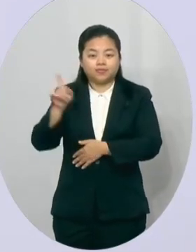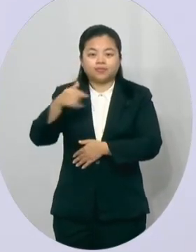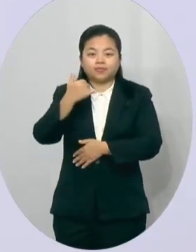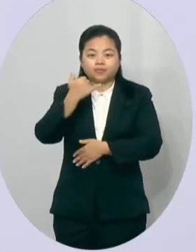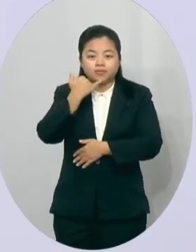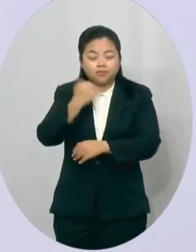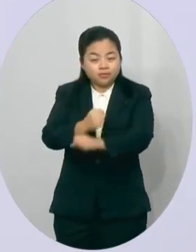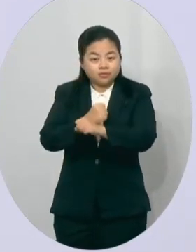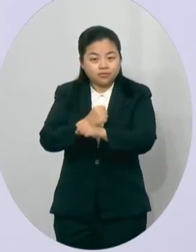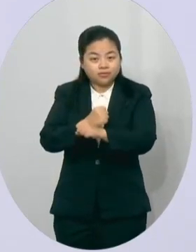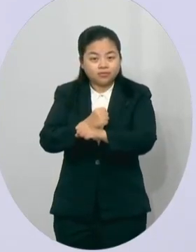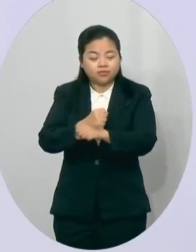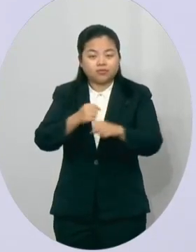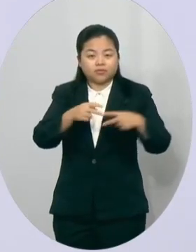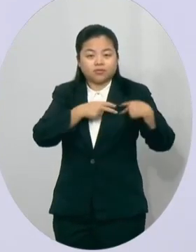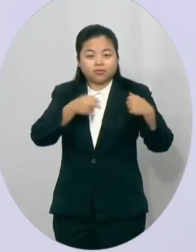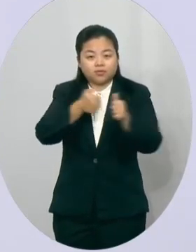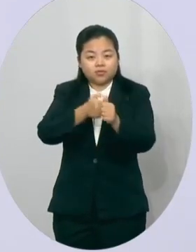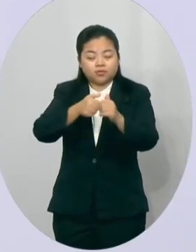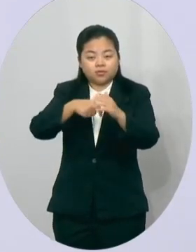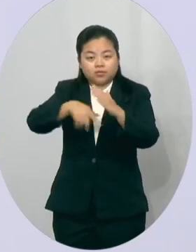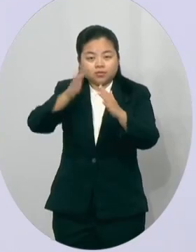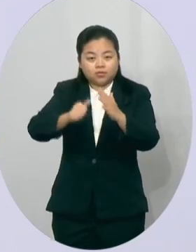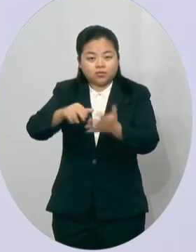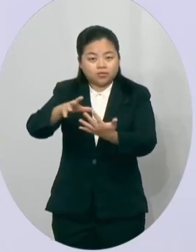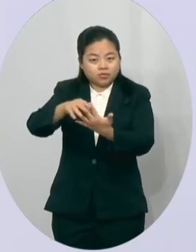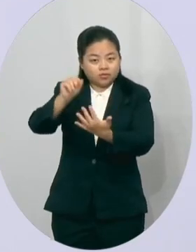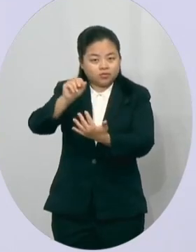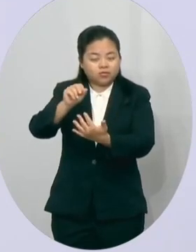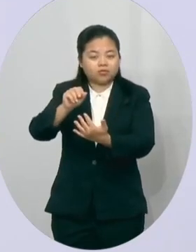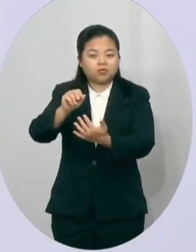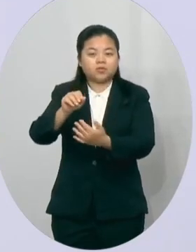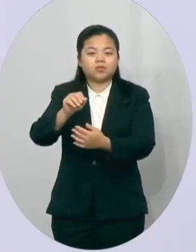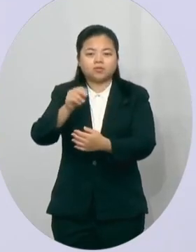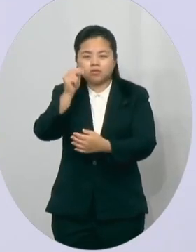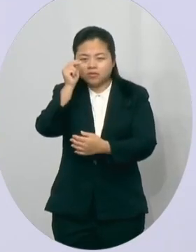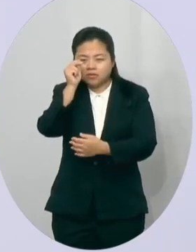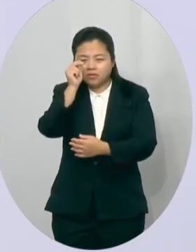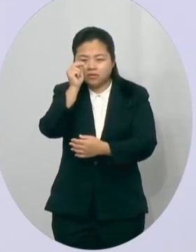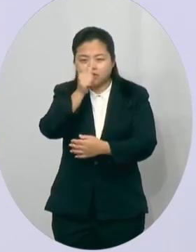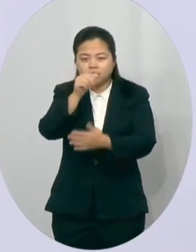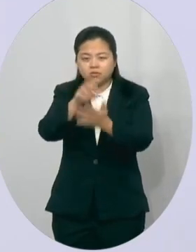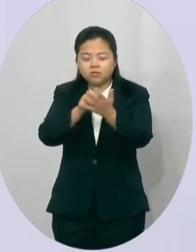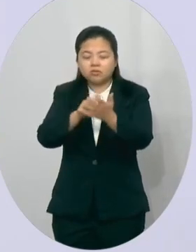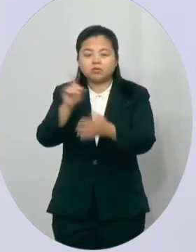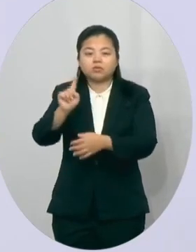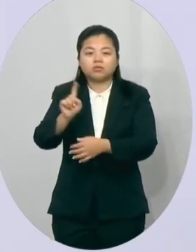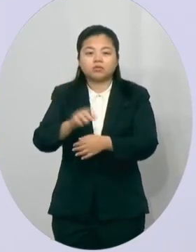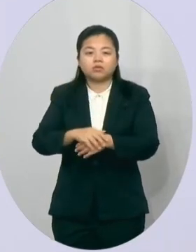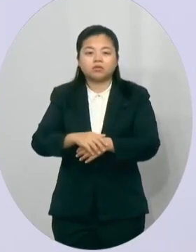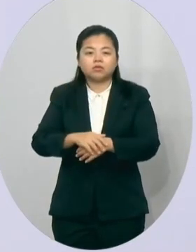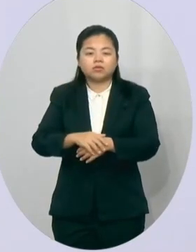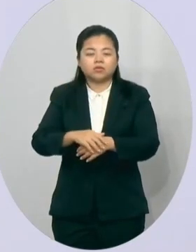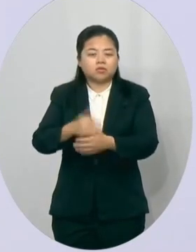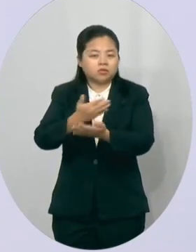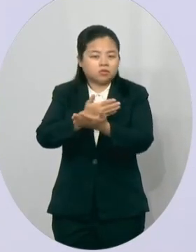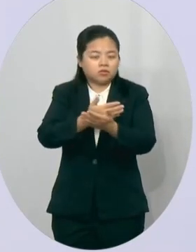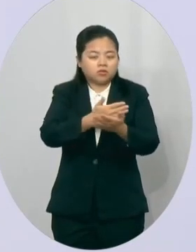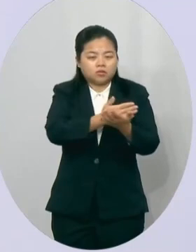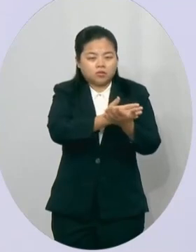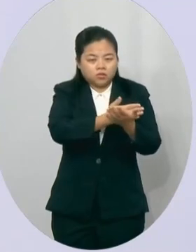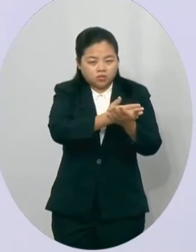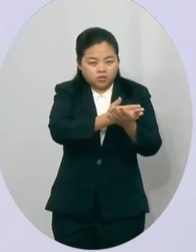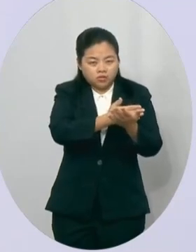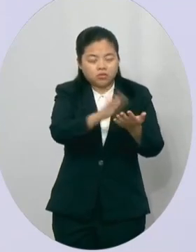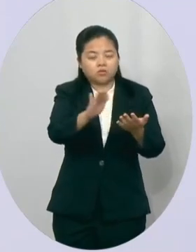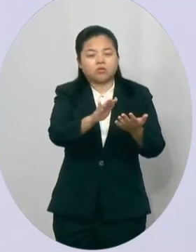够。注意哦，蔡副院长选择了一个非常的特别的字，他说用除役不是